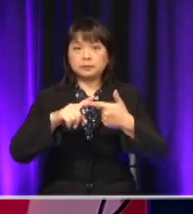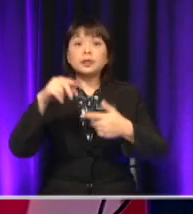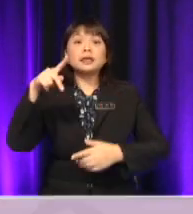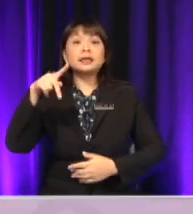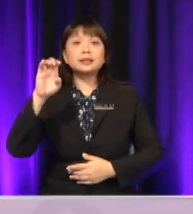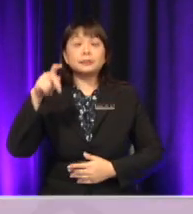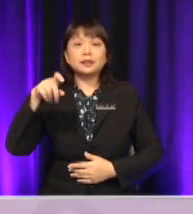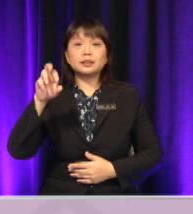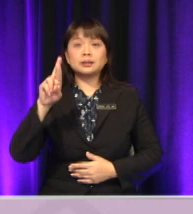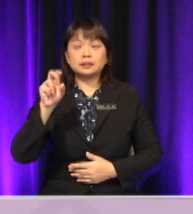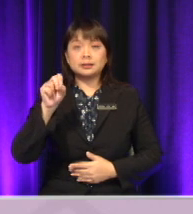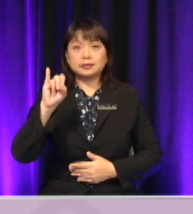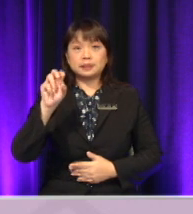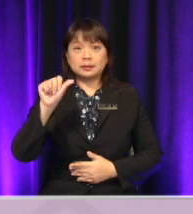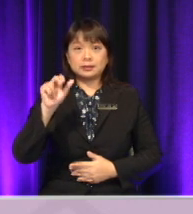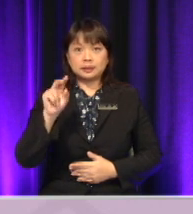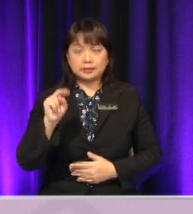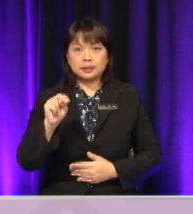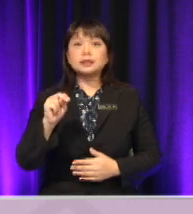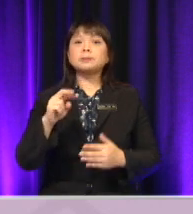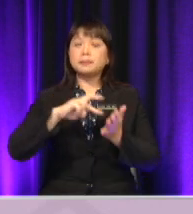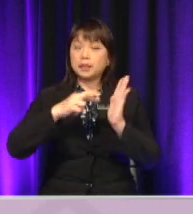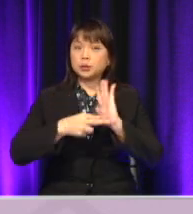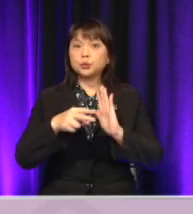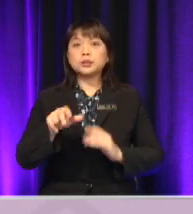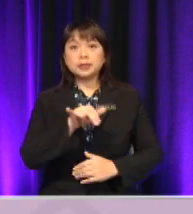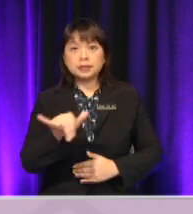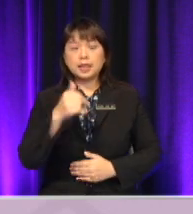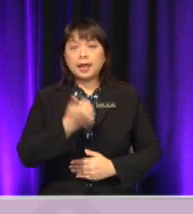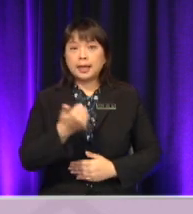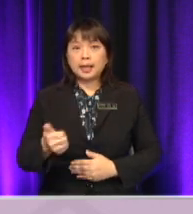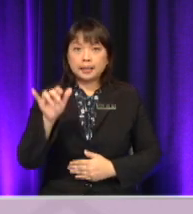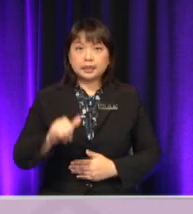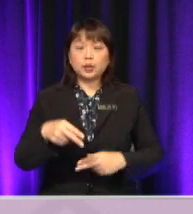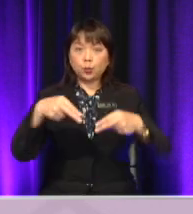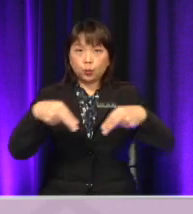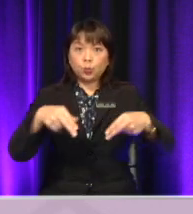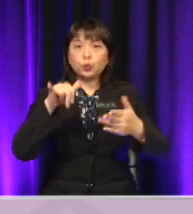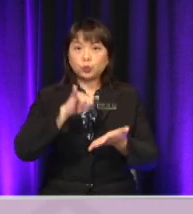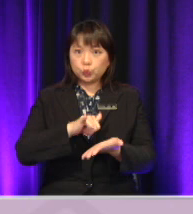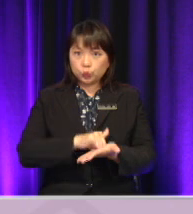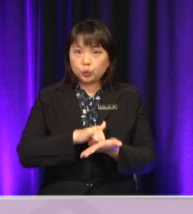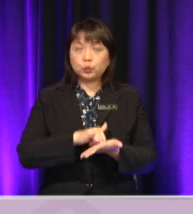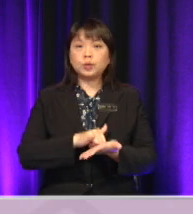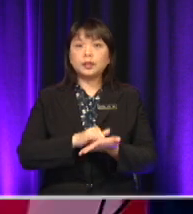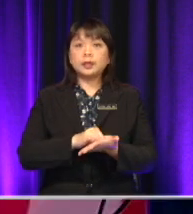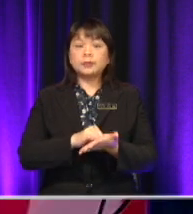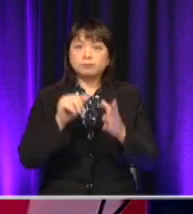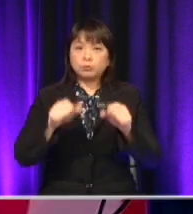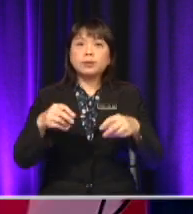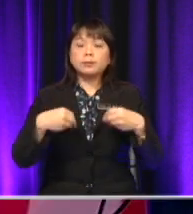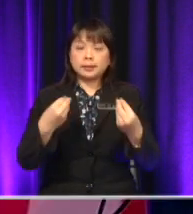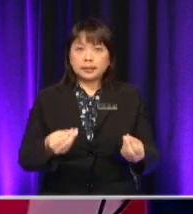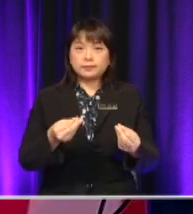pengukur untuk memberikan bacaan yang hampir sama berulang kali. Contohnya, tadi kita kata Hanif punya